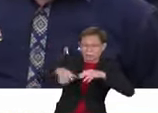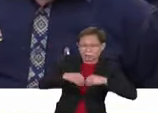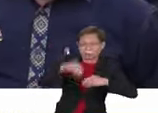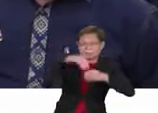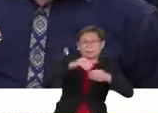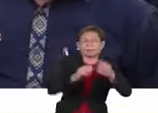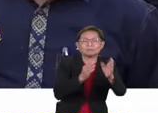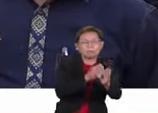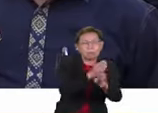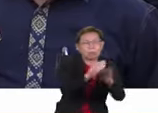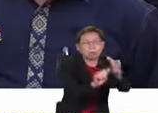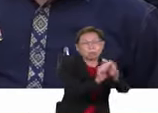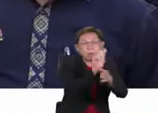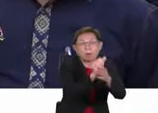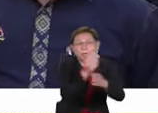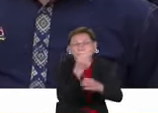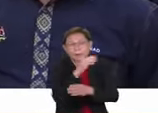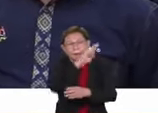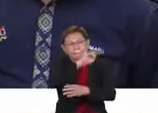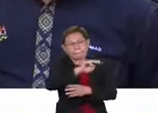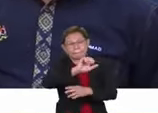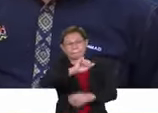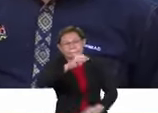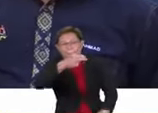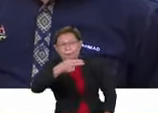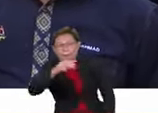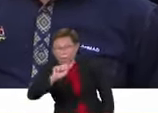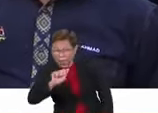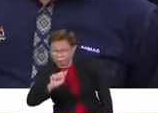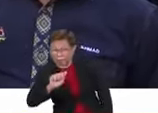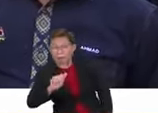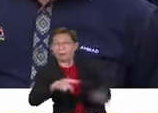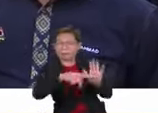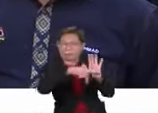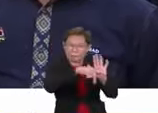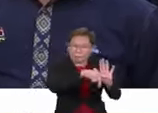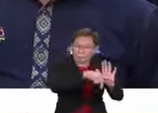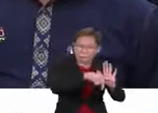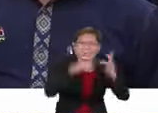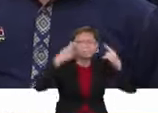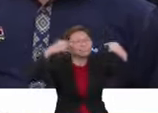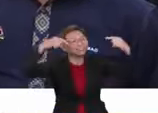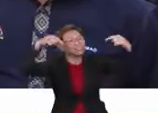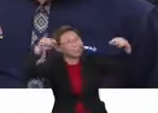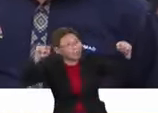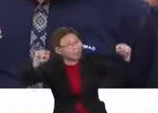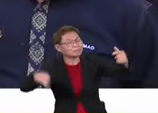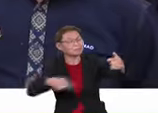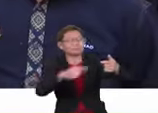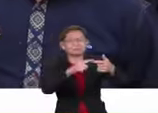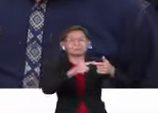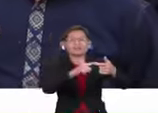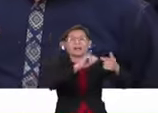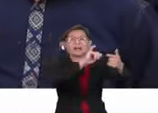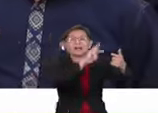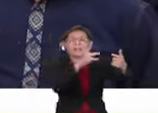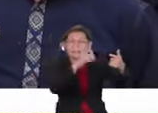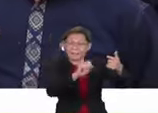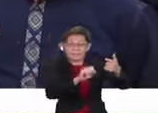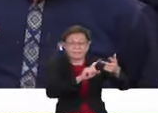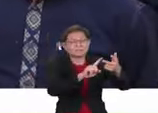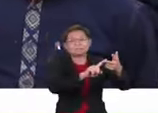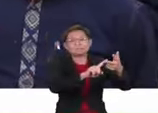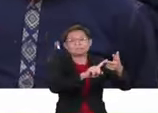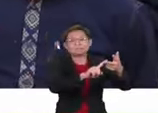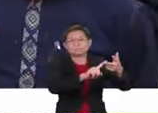sektor agro makanan ini. Jadi MAHA selain daripada mempamerkan kejayaan IKS, perusahaan